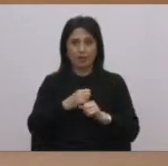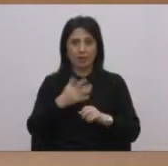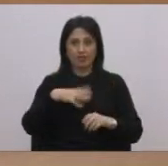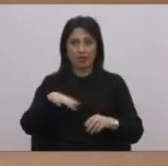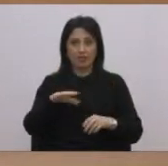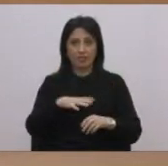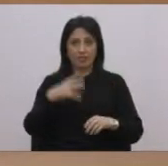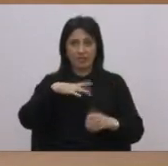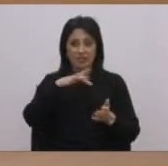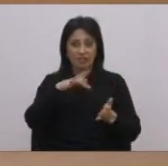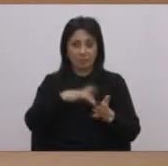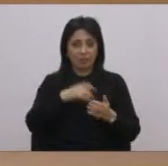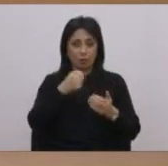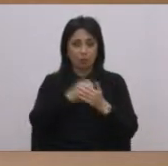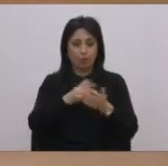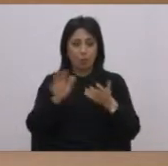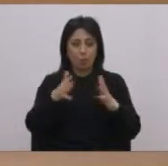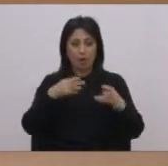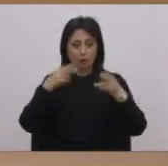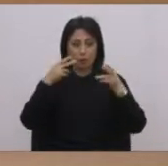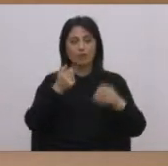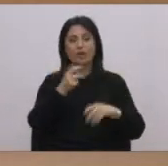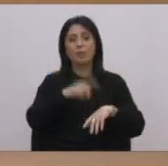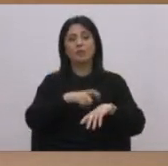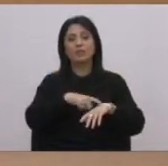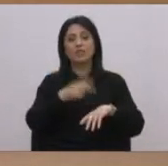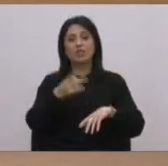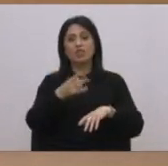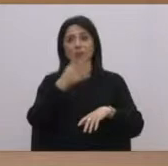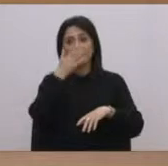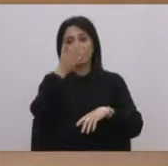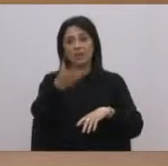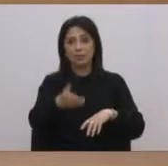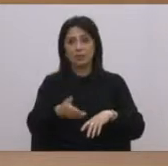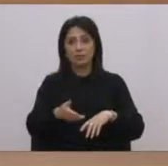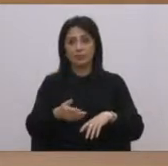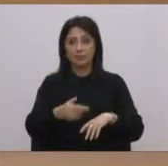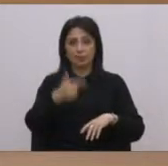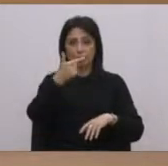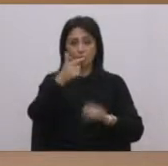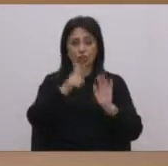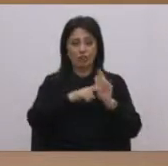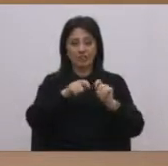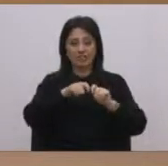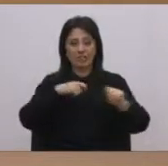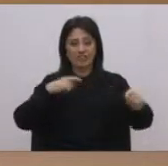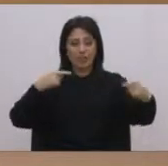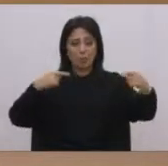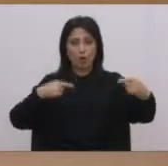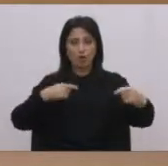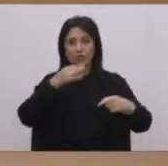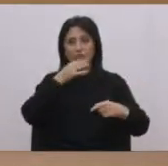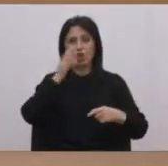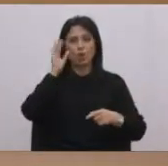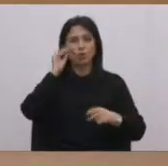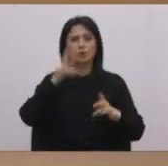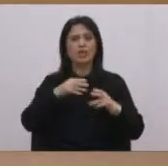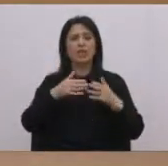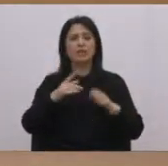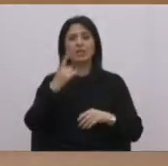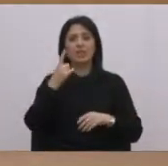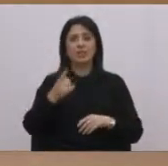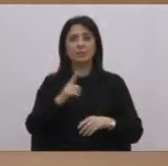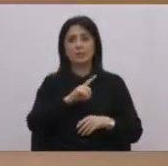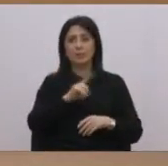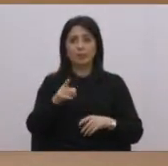ქვეყანაში. თბილისიდან ბათუმში რო ჩახვიდეთ, რამდენი საათი გჭირდებათ, გეკითხებით? 27 კილომეტრიანი მონაკვეთი ჯერ როდის უნდა გაგეხსნათ ეს ერთი,